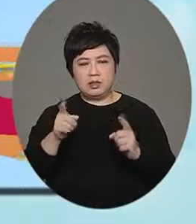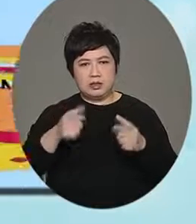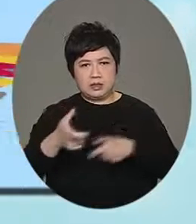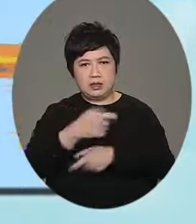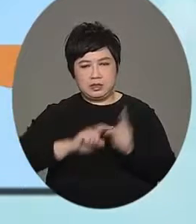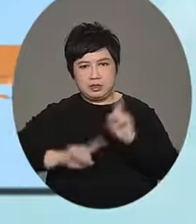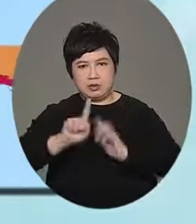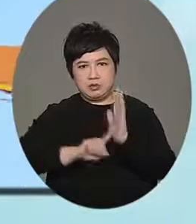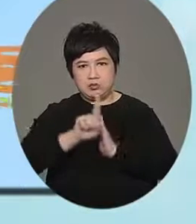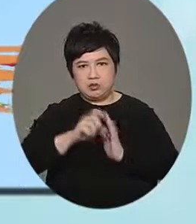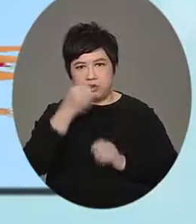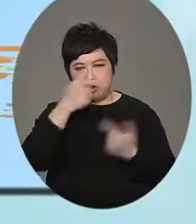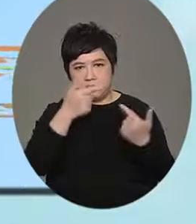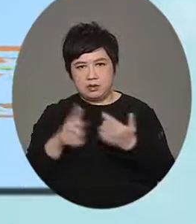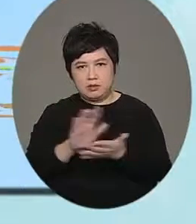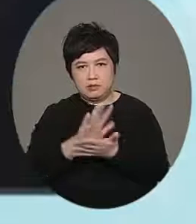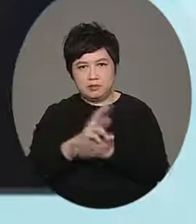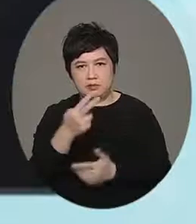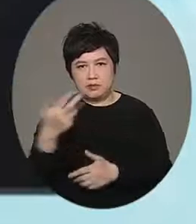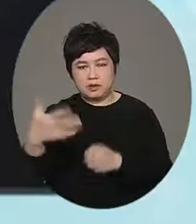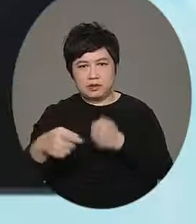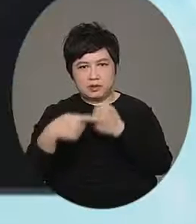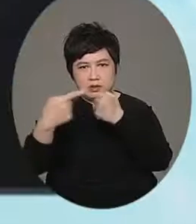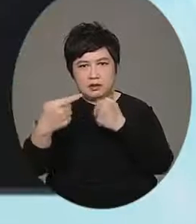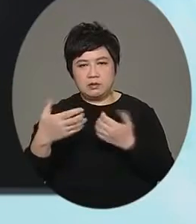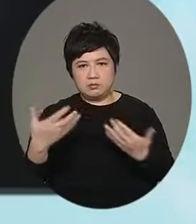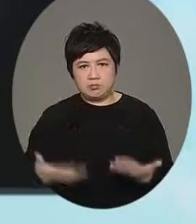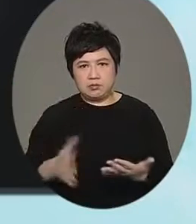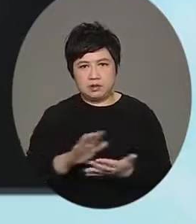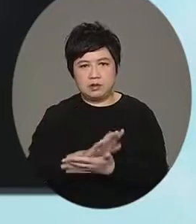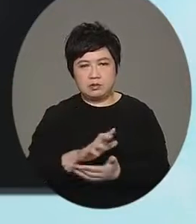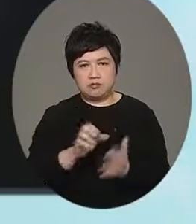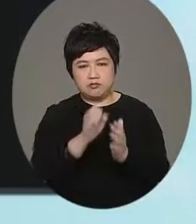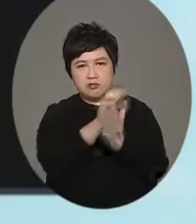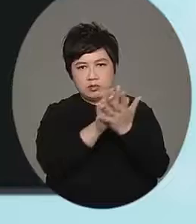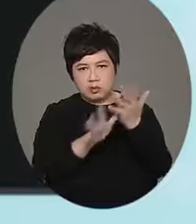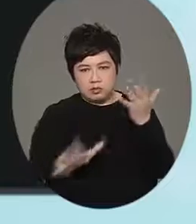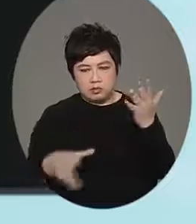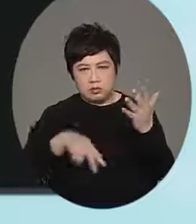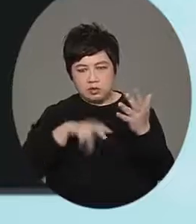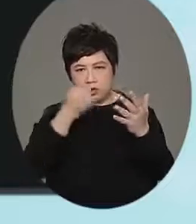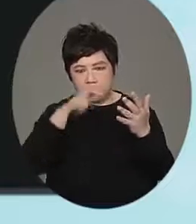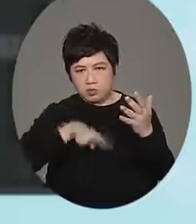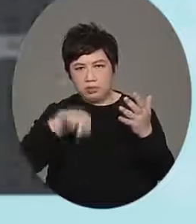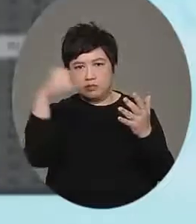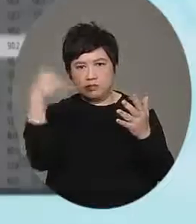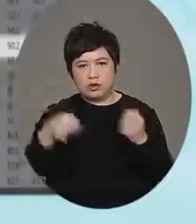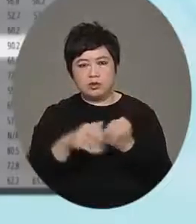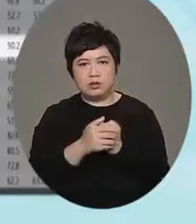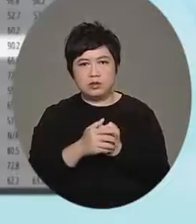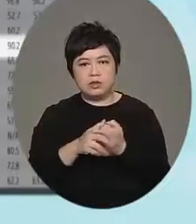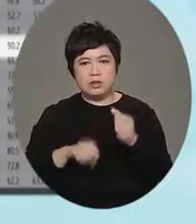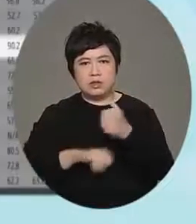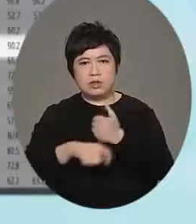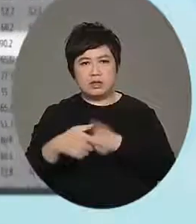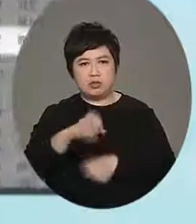來，香港連續25年排第一，但來到今年，整個榜已經再找不到香港。傳統基金會